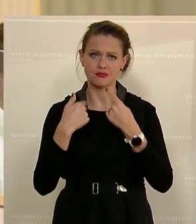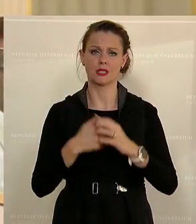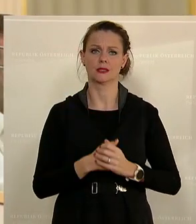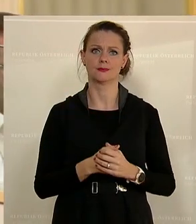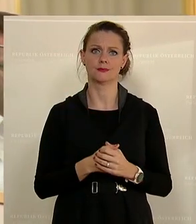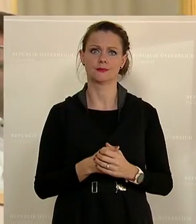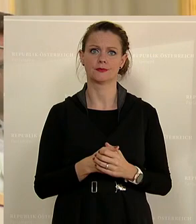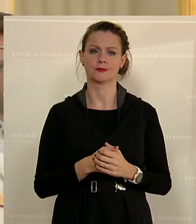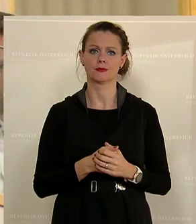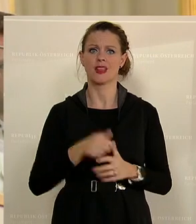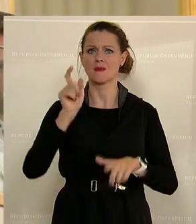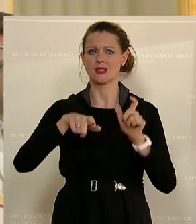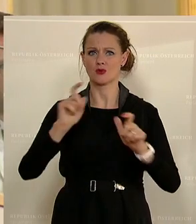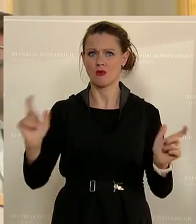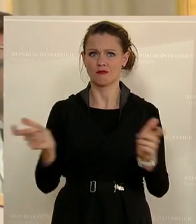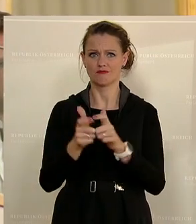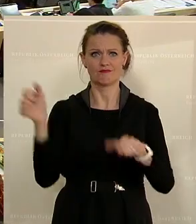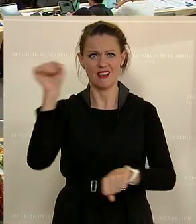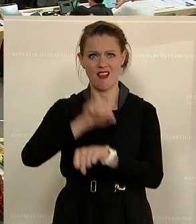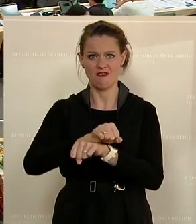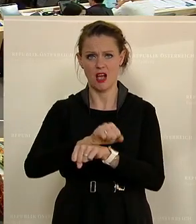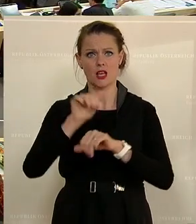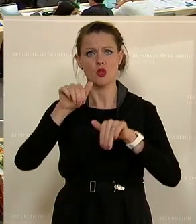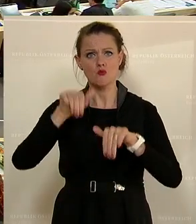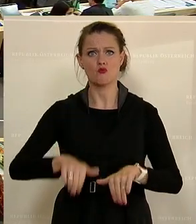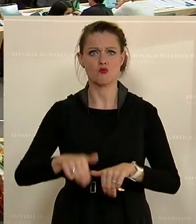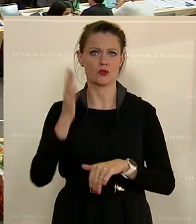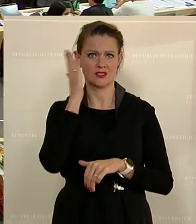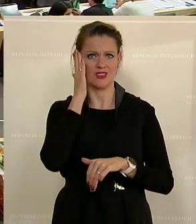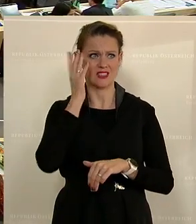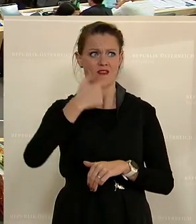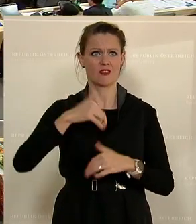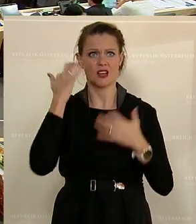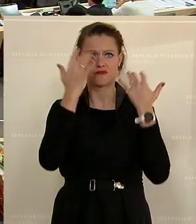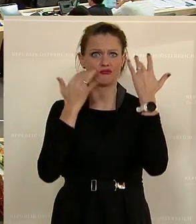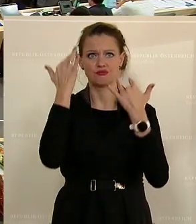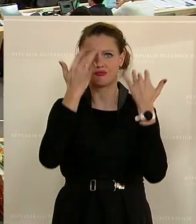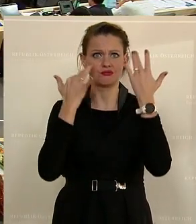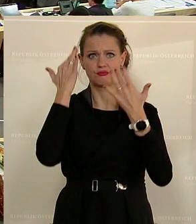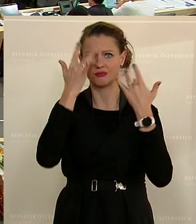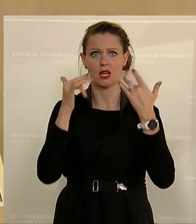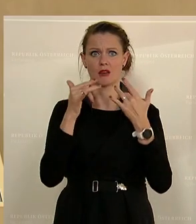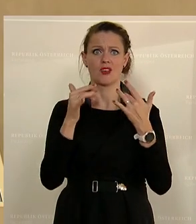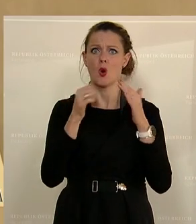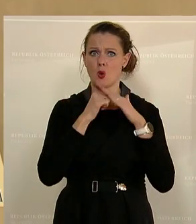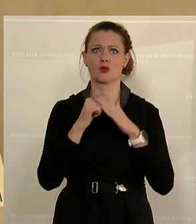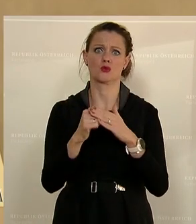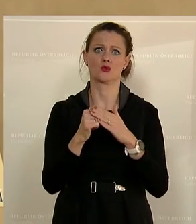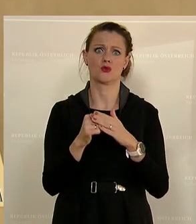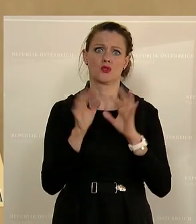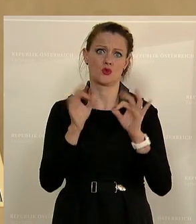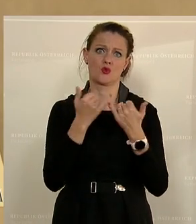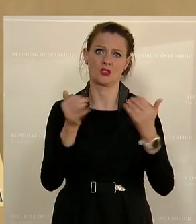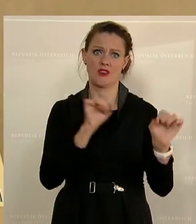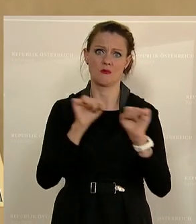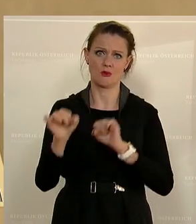die Gefangenen wissen, dass wir über sie nachdenken, dass wir ihnen beistehen, so gut es geht. Und